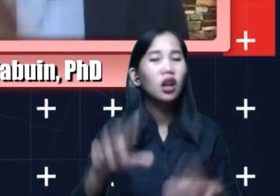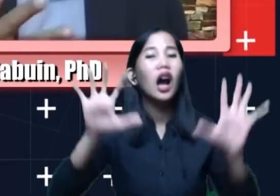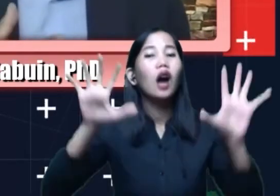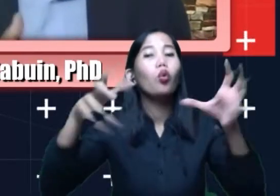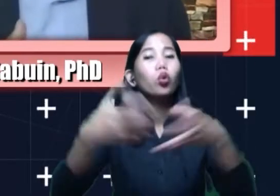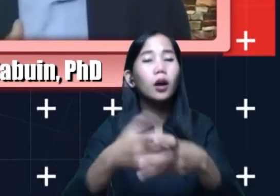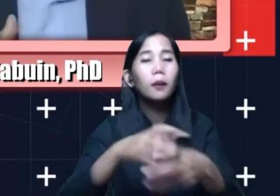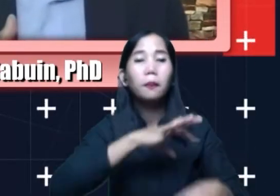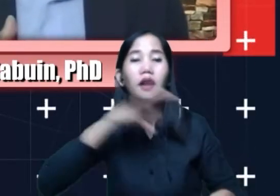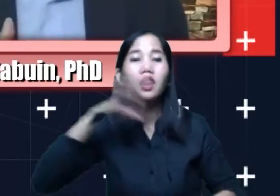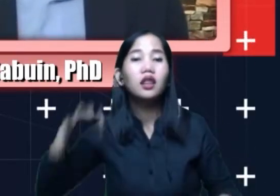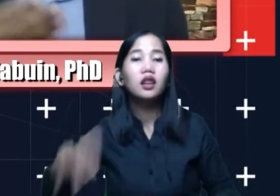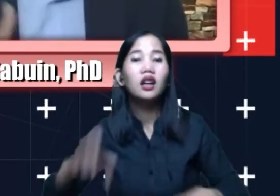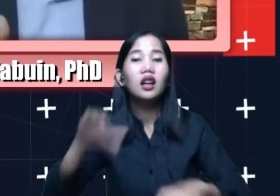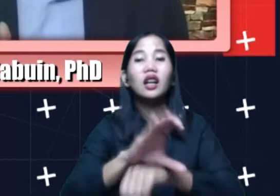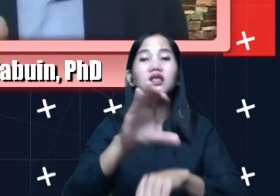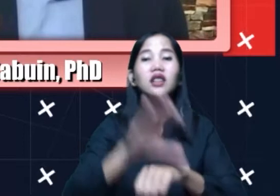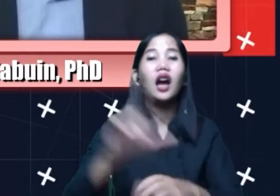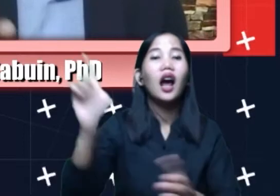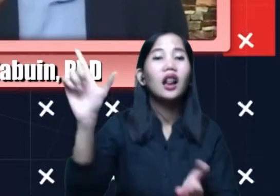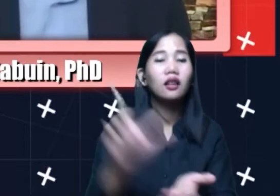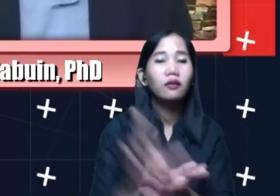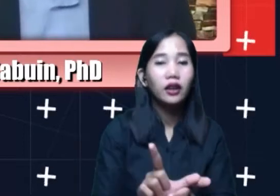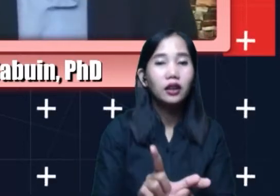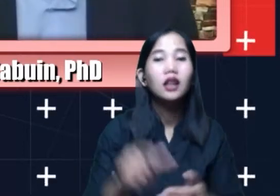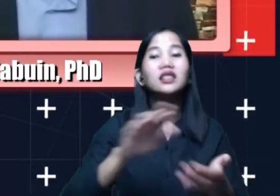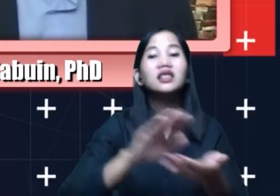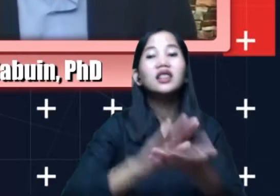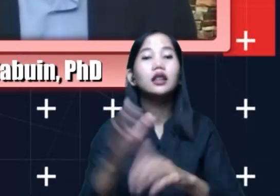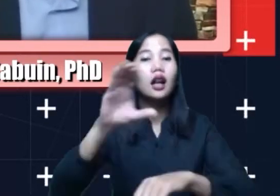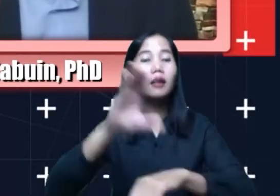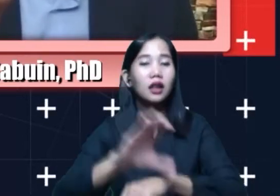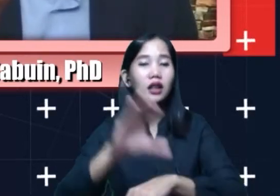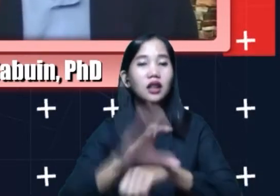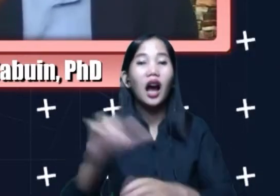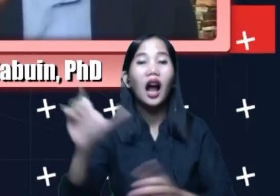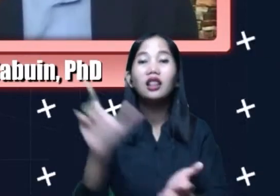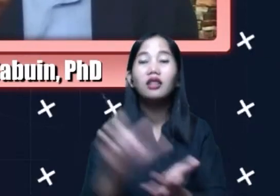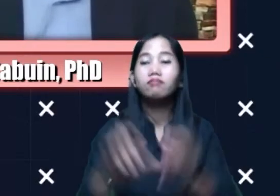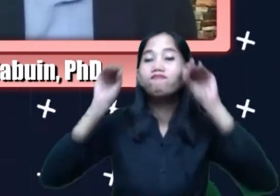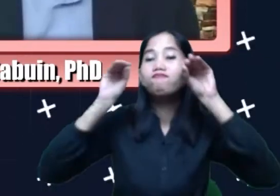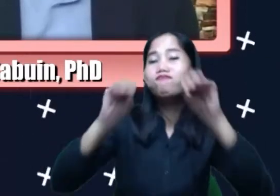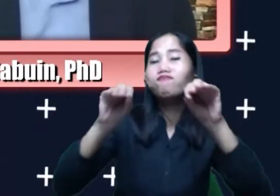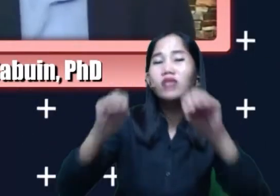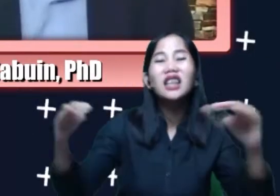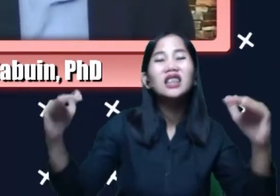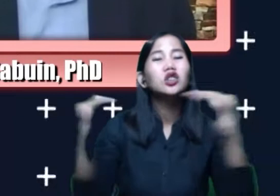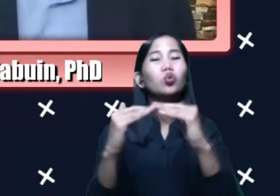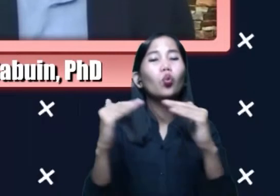diajarkan sesuai dengan prinsip-prinsip Alkitab. Kita pernah menjawab itu mengapa kita